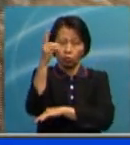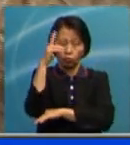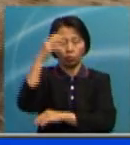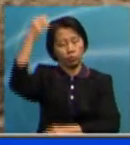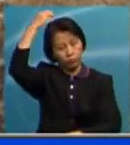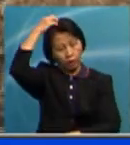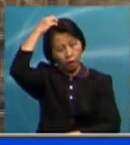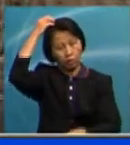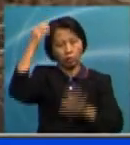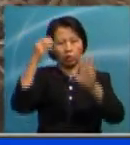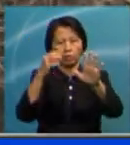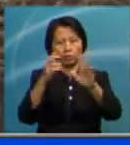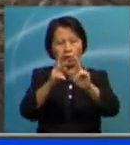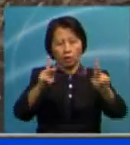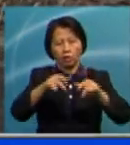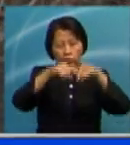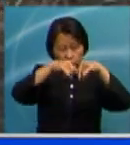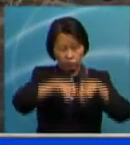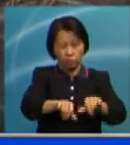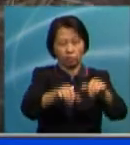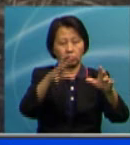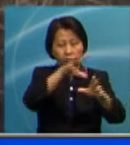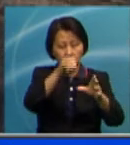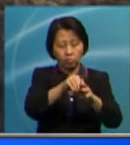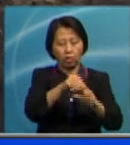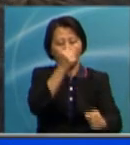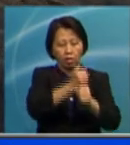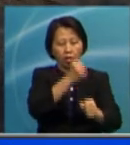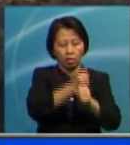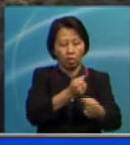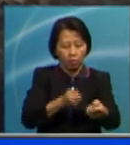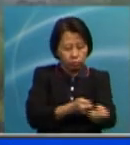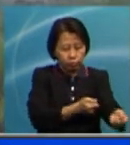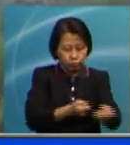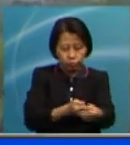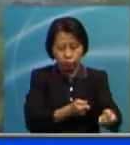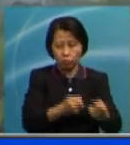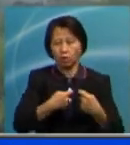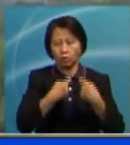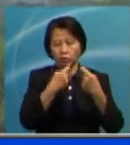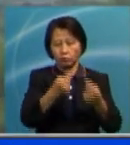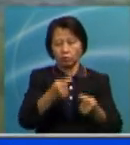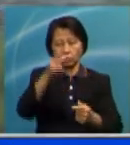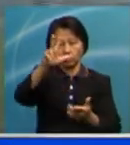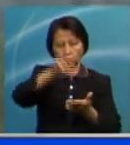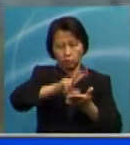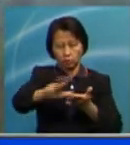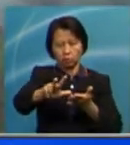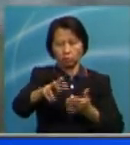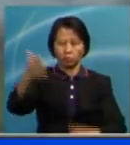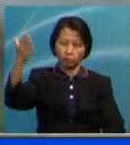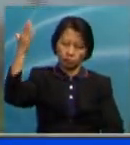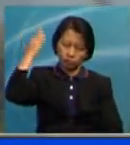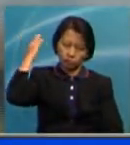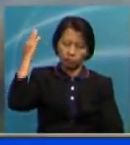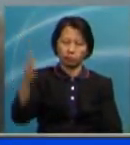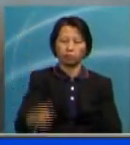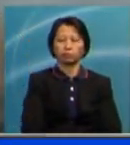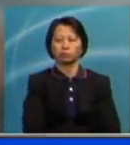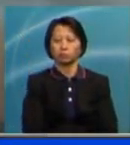Selangor saja Li kawasan masih lagi terlibat dengan kerja-ja pemadaman sejak t minggu yang